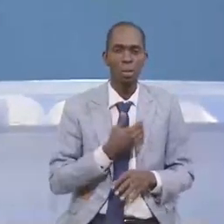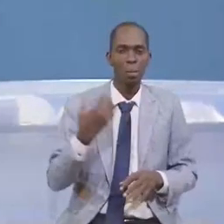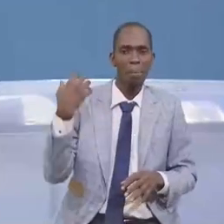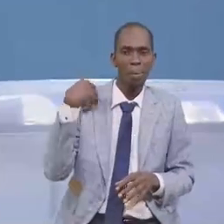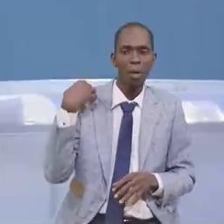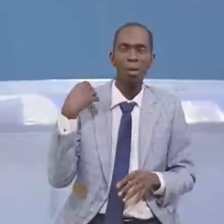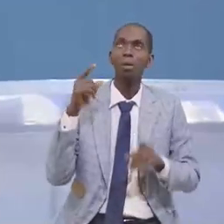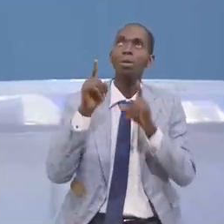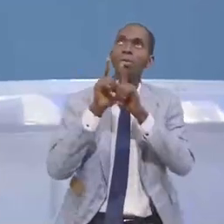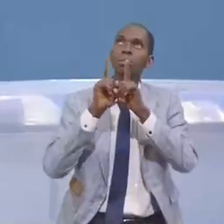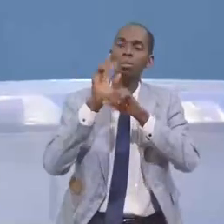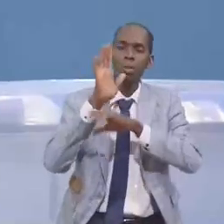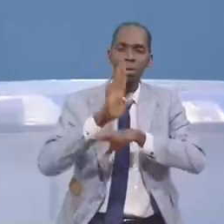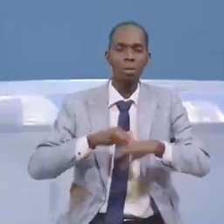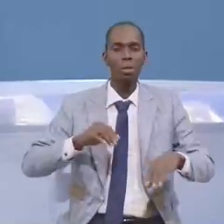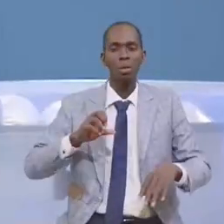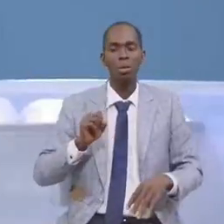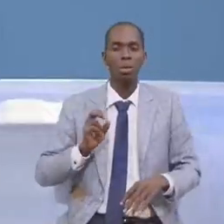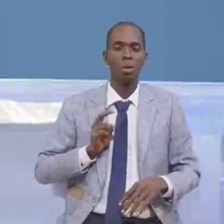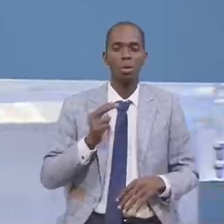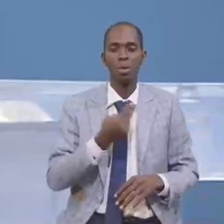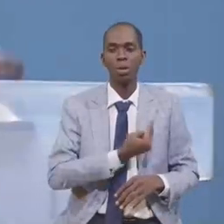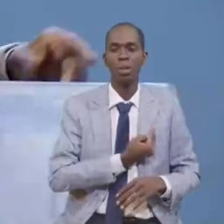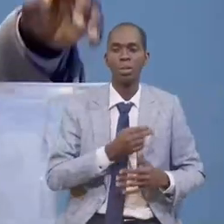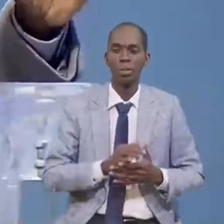Dieu, le Créateur, le Maître, nous appelle.